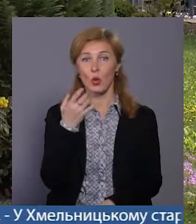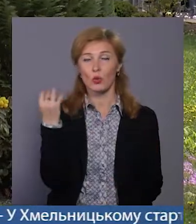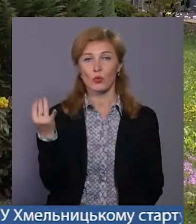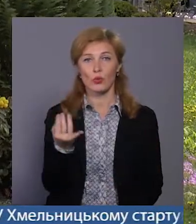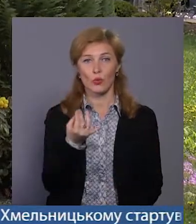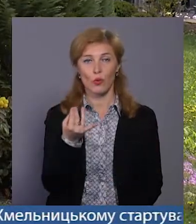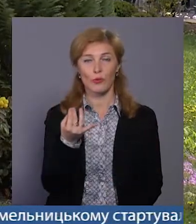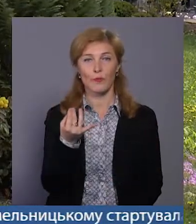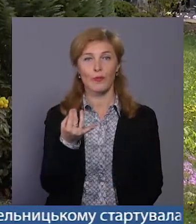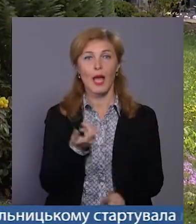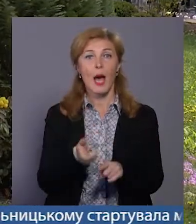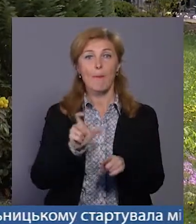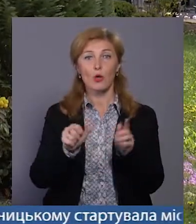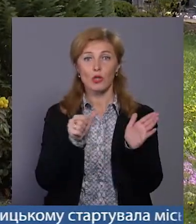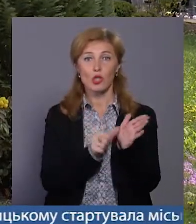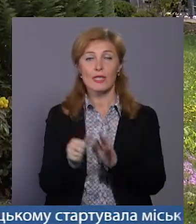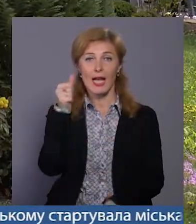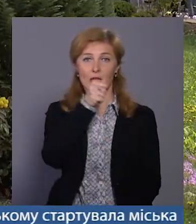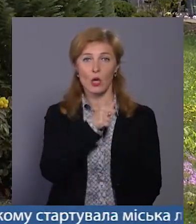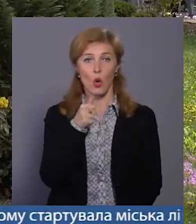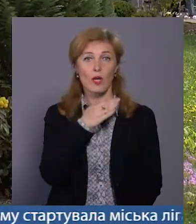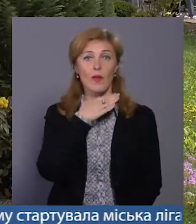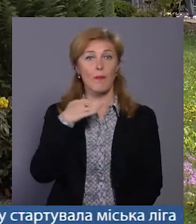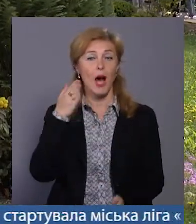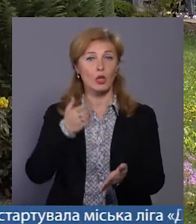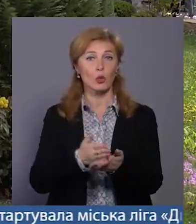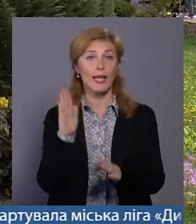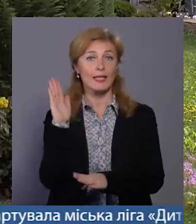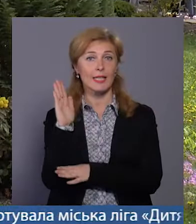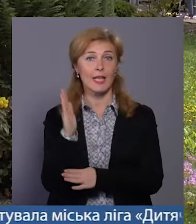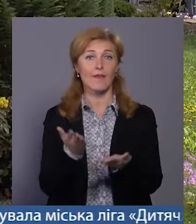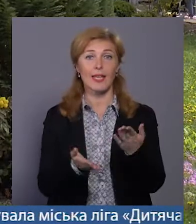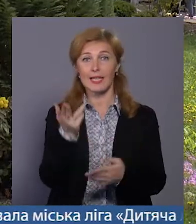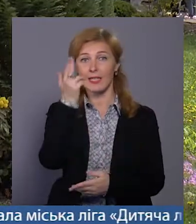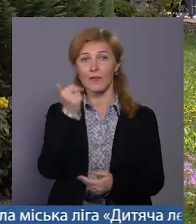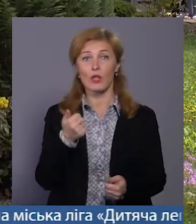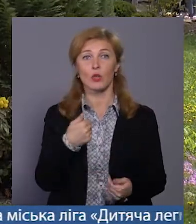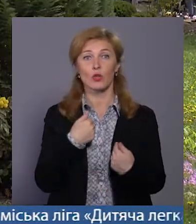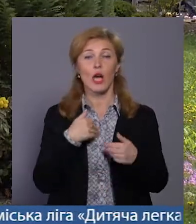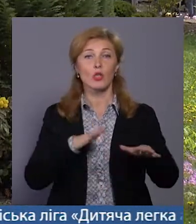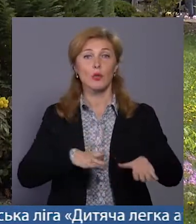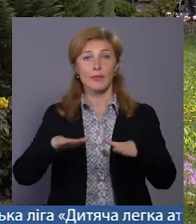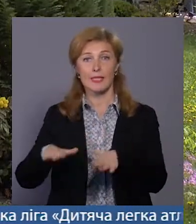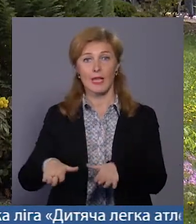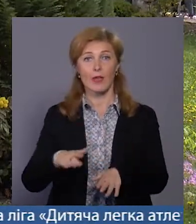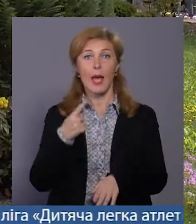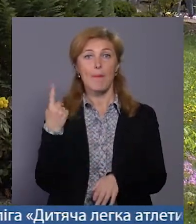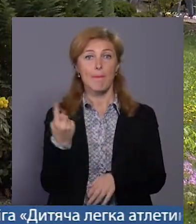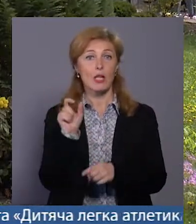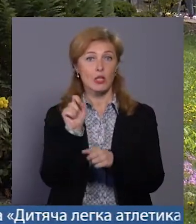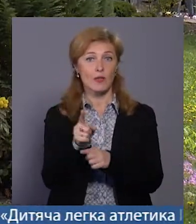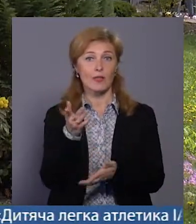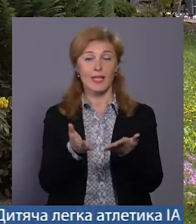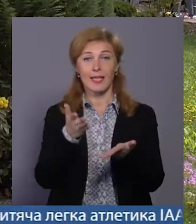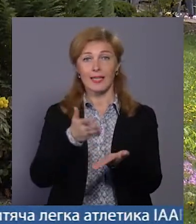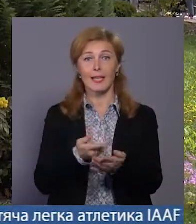історію, понад 60 років, і багато є дерев, які звичні для нашої місцевості. Тому перше завдання, яке я поставила